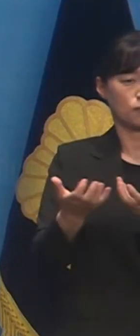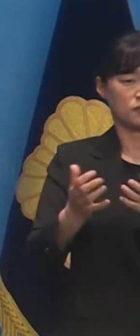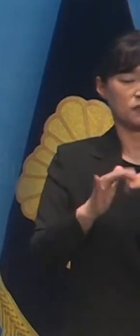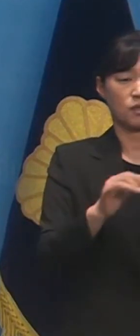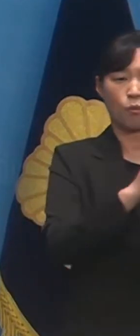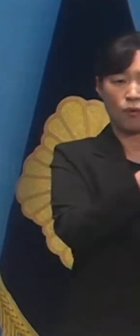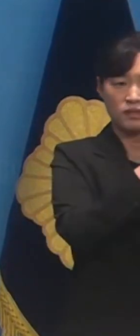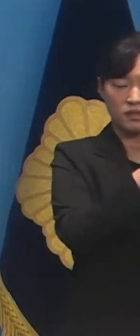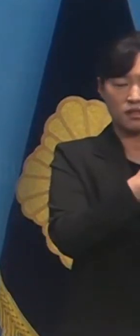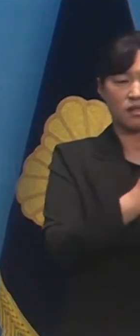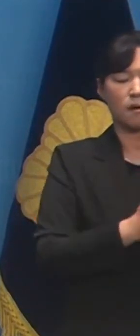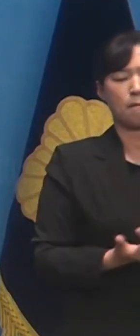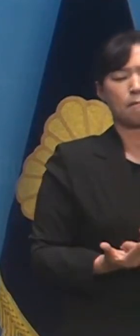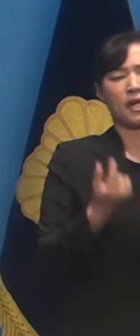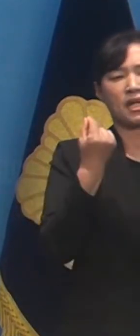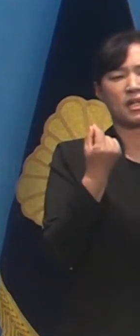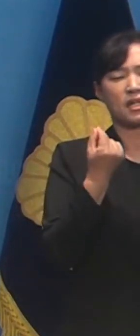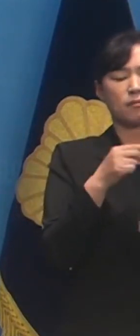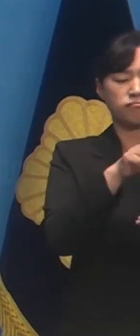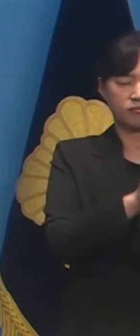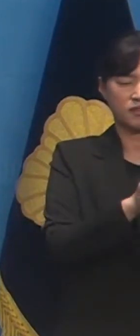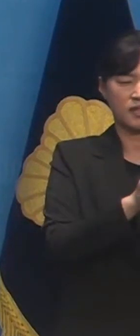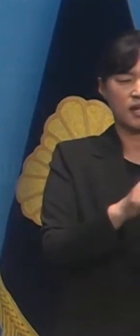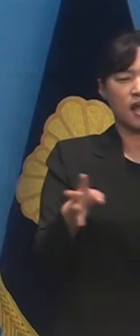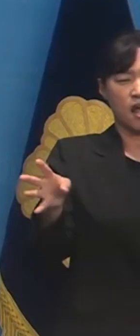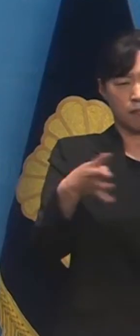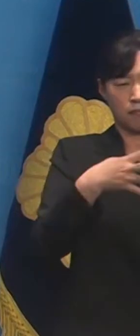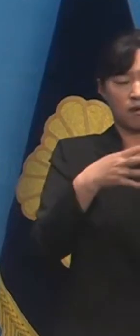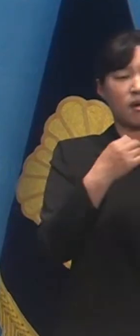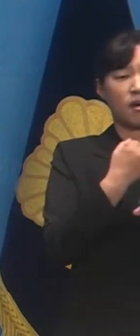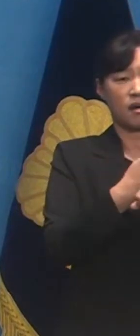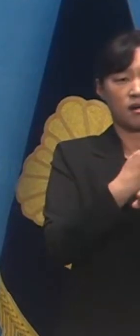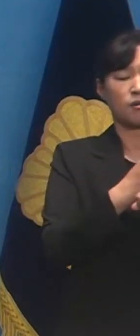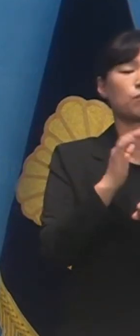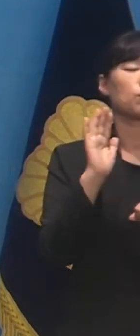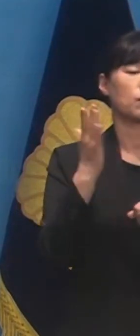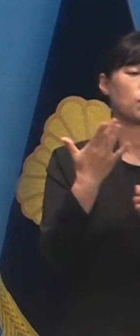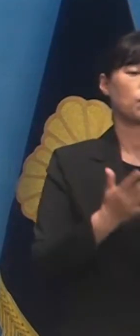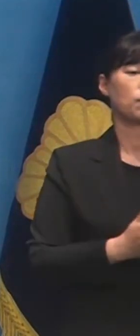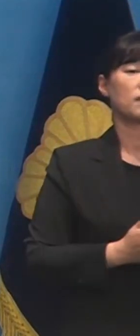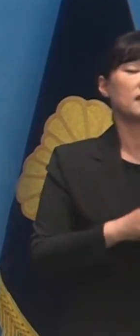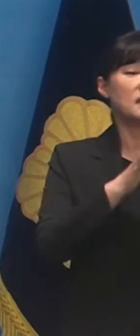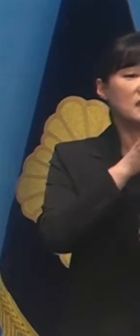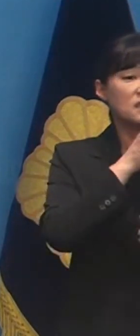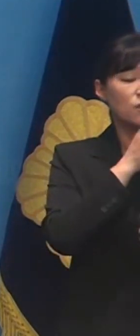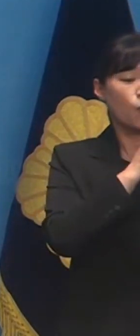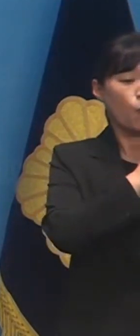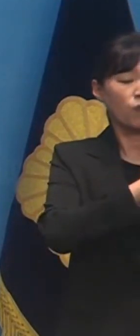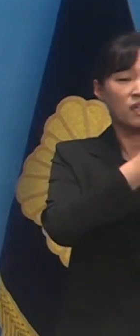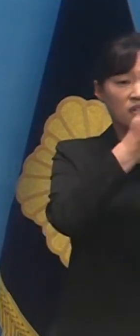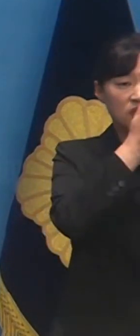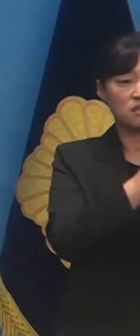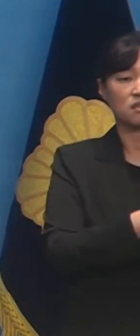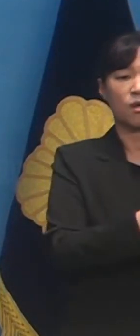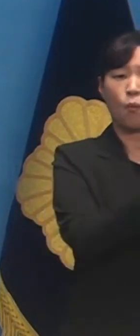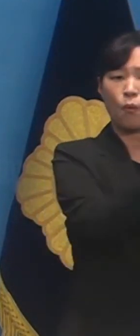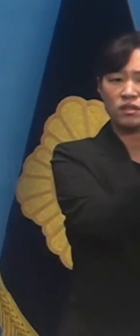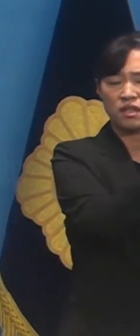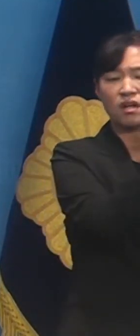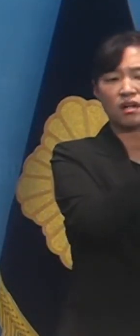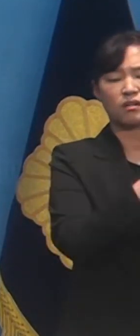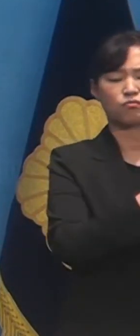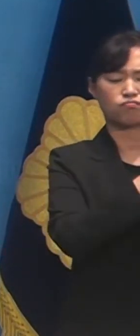노사가 신속하게 이 문제의 협의에 나서서 해결을 해야 되고, 또 실질적인 권한을 가지고 있는